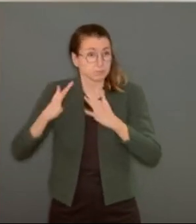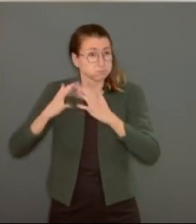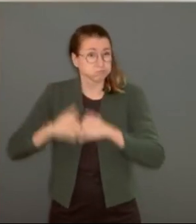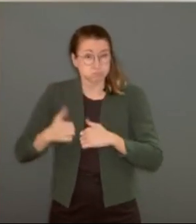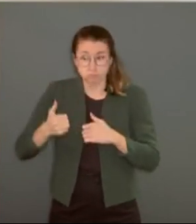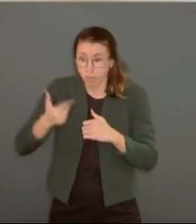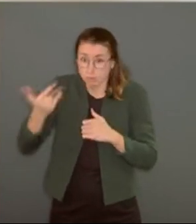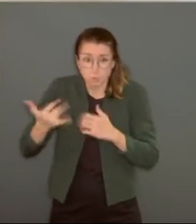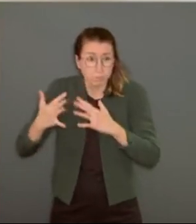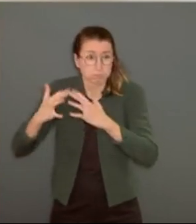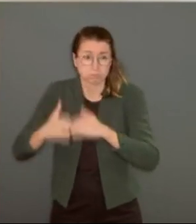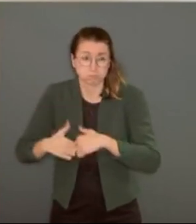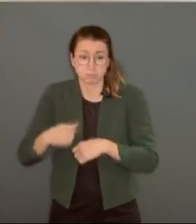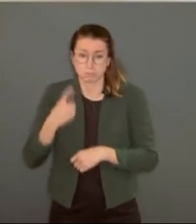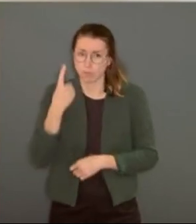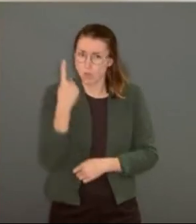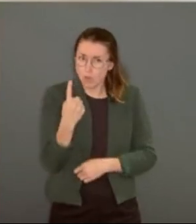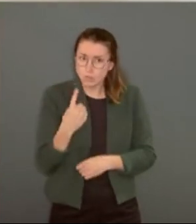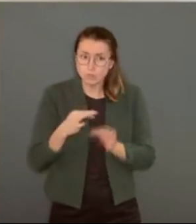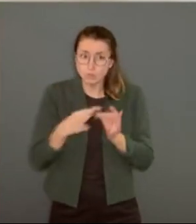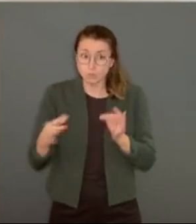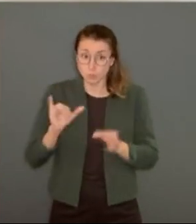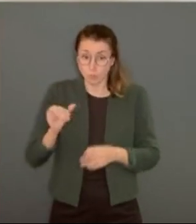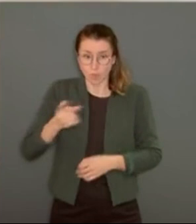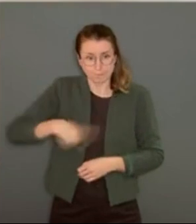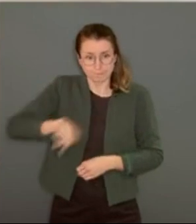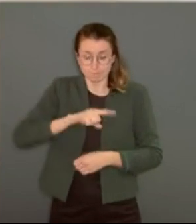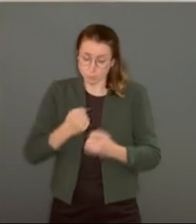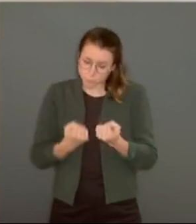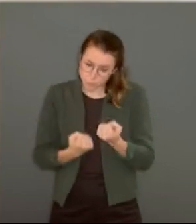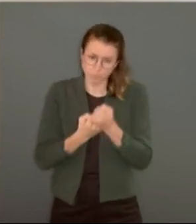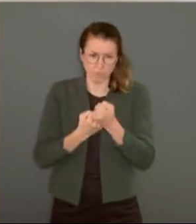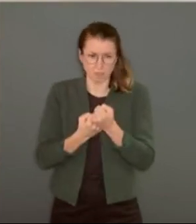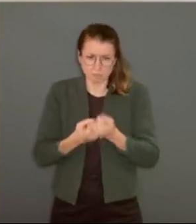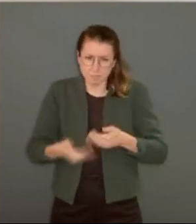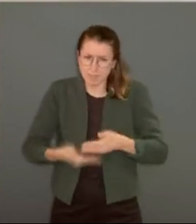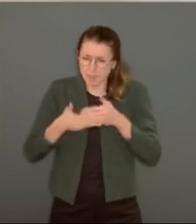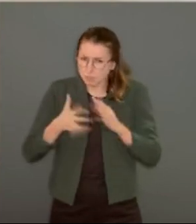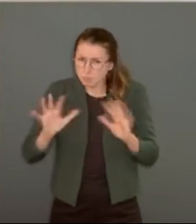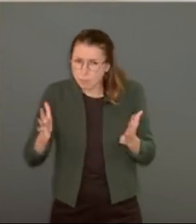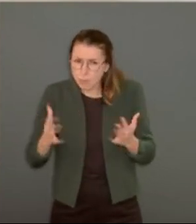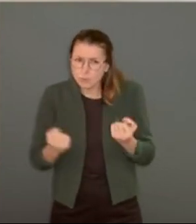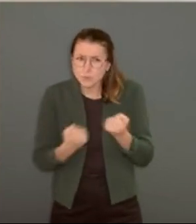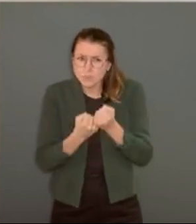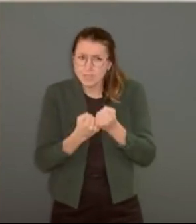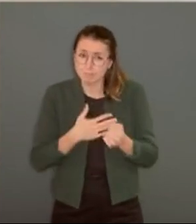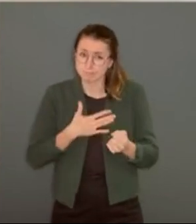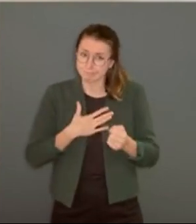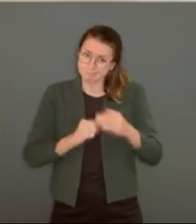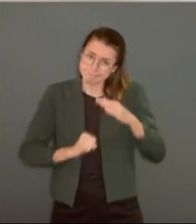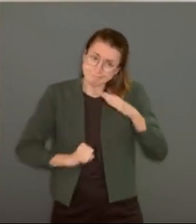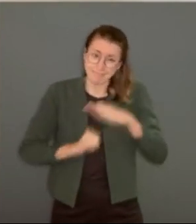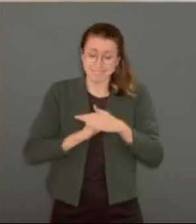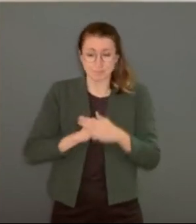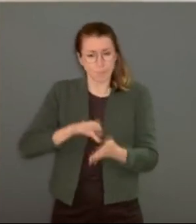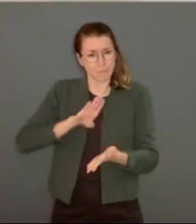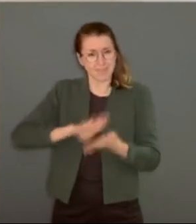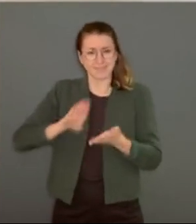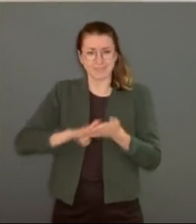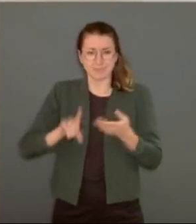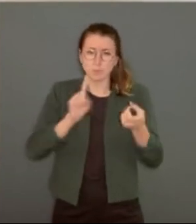qu'une solution. Et cette solution, c'est de limiter au maximum les contacts physiques entre